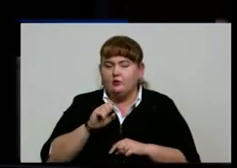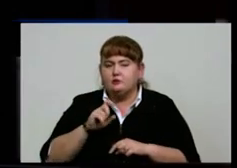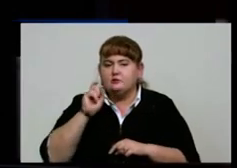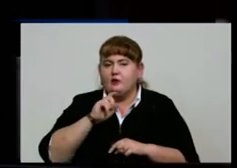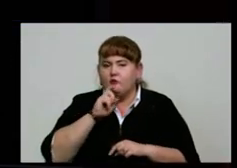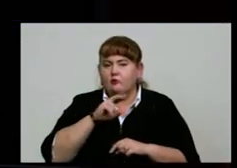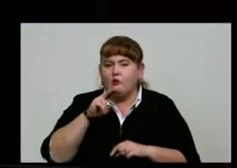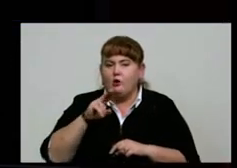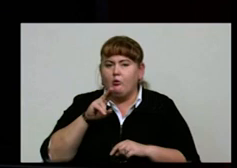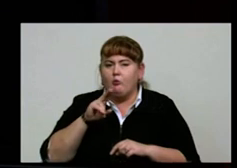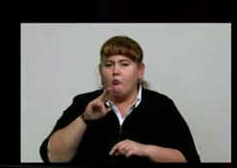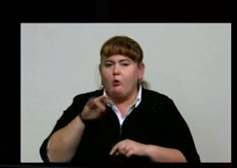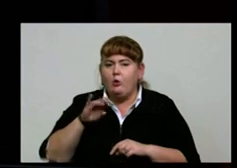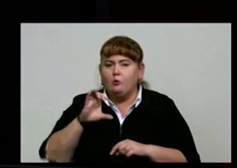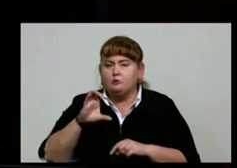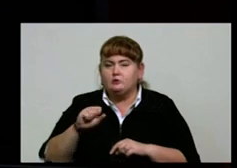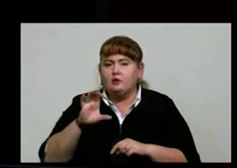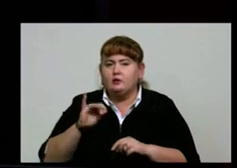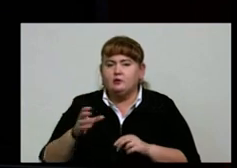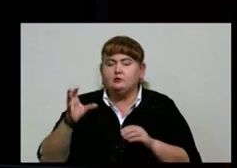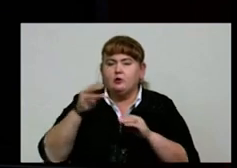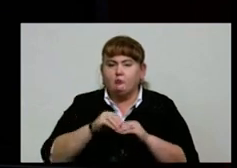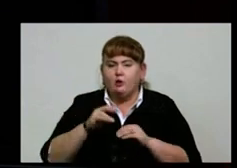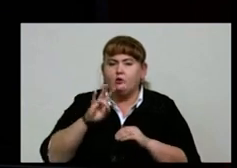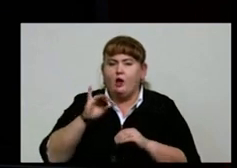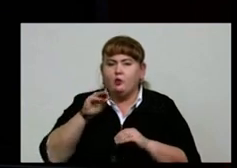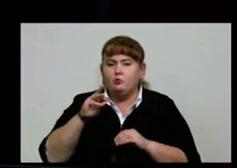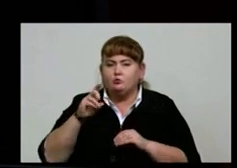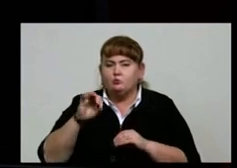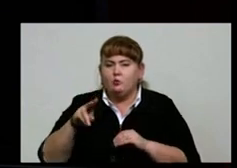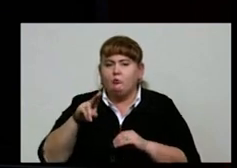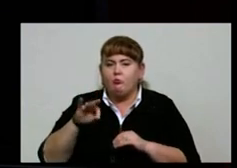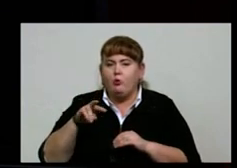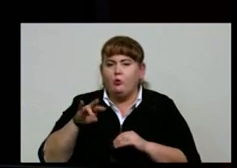северного полюса магнита и замыкаются на южном полюсе магнита.